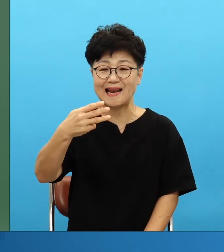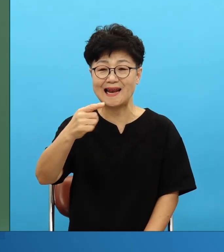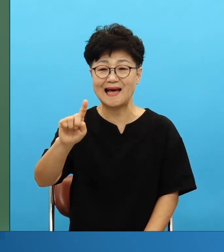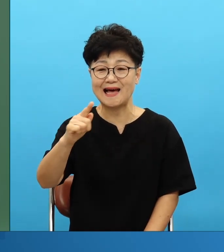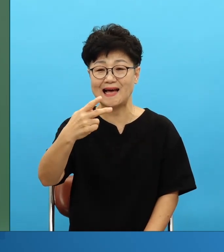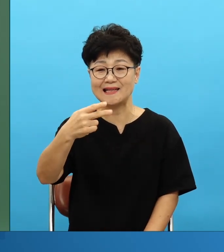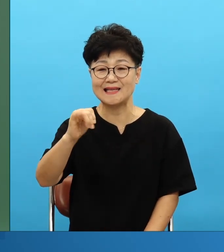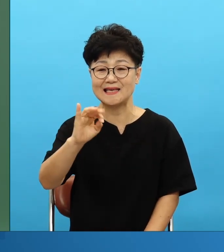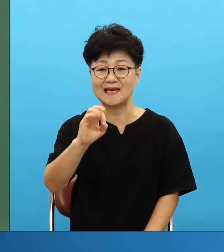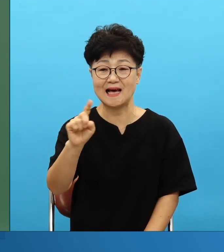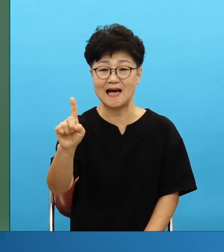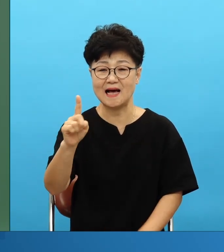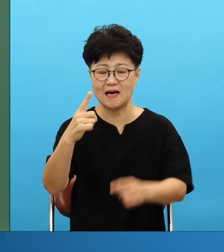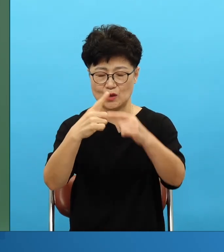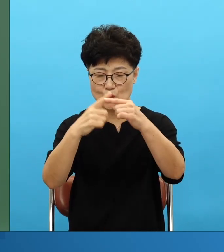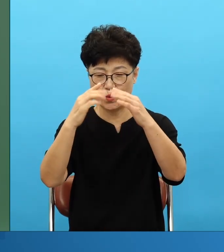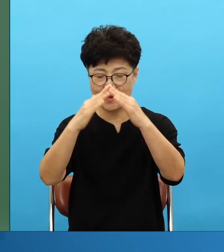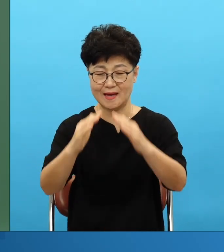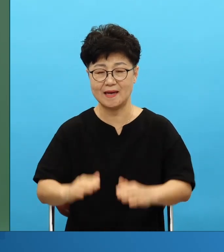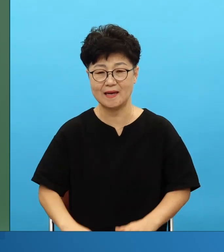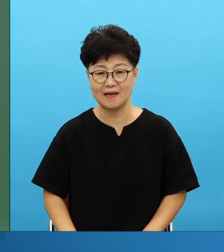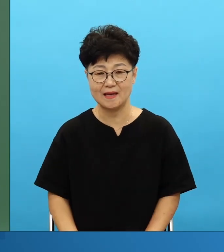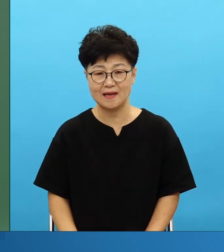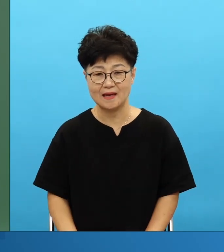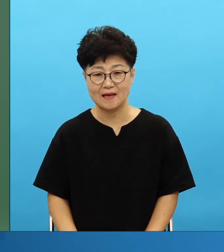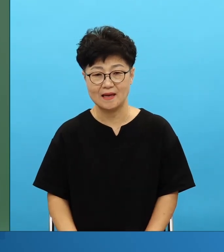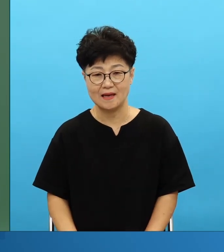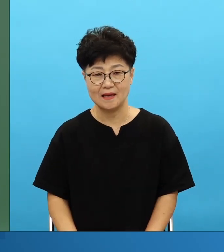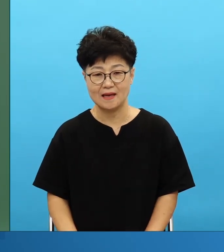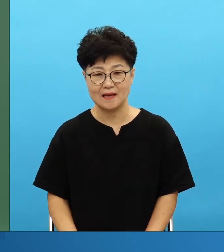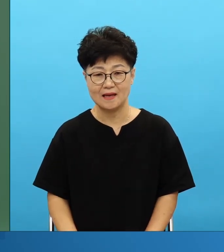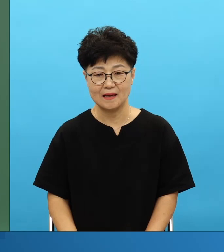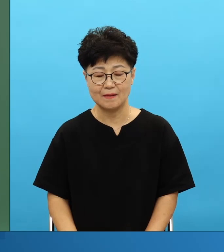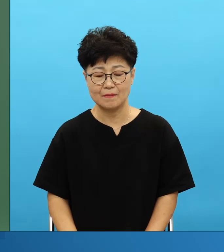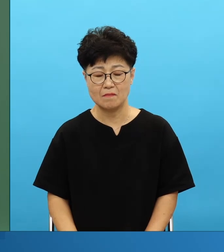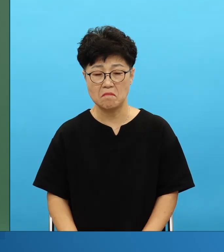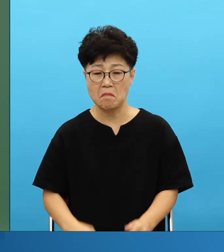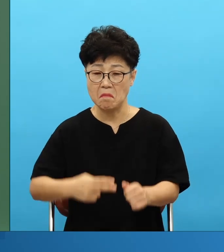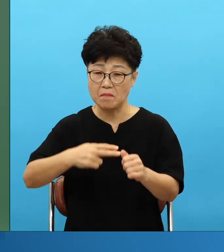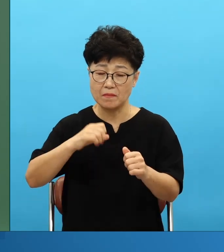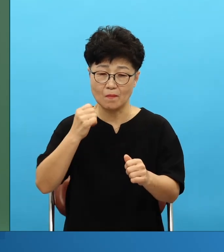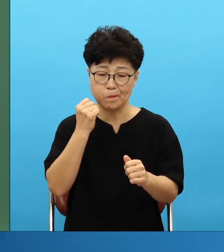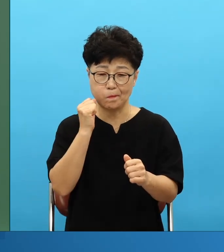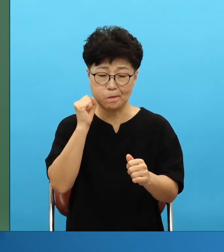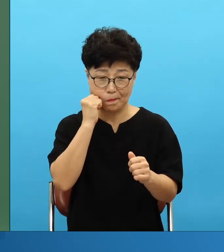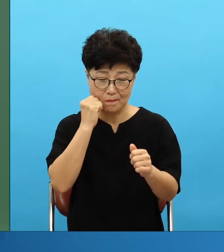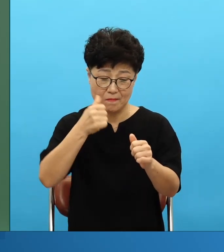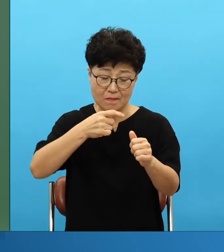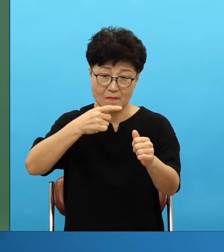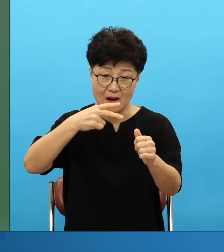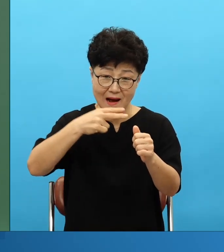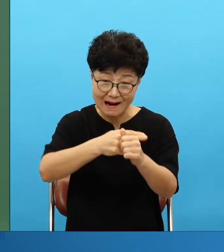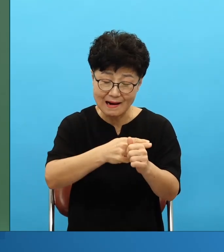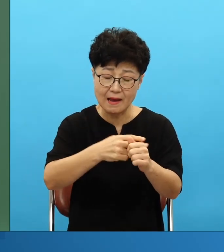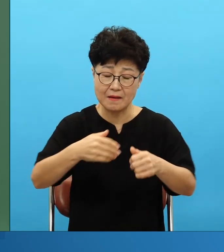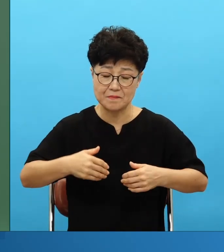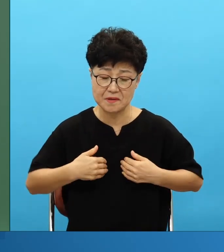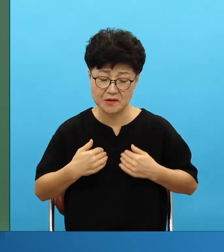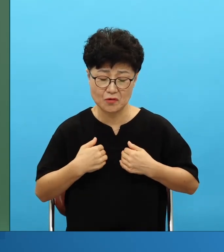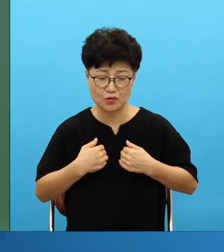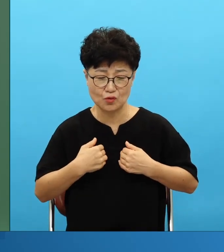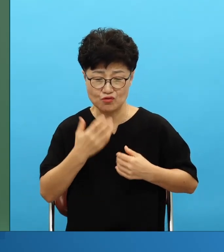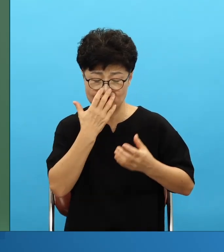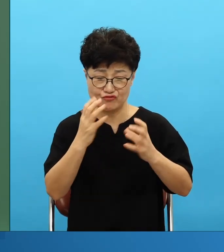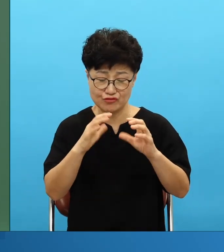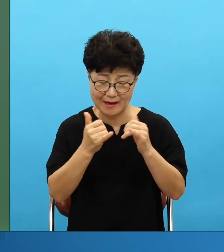뭐 유대인 그거 해야 된다고 그러고 자꾸 뭐 할례 받아야 된다고 그러고 이런 말도 안 되는 소리를 이방인 집 식사는